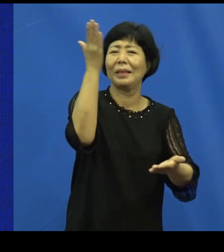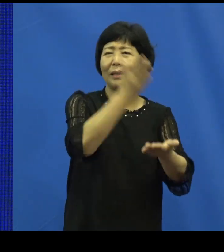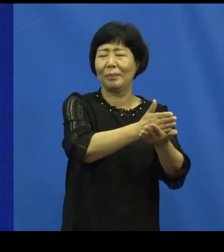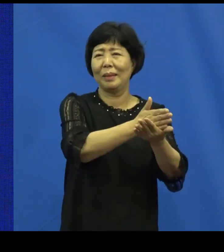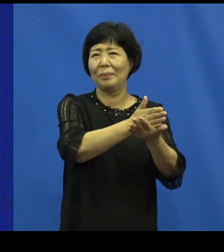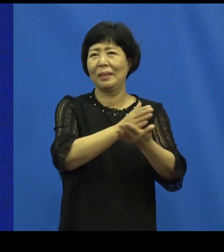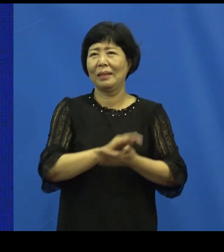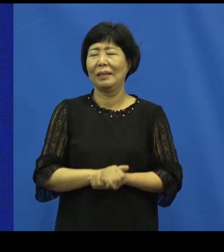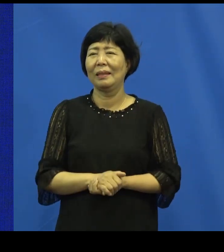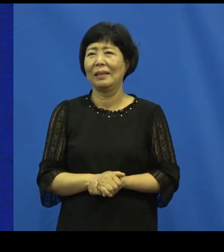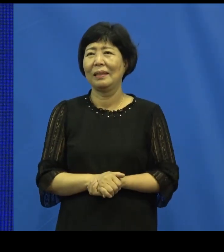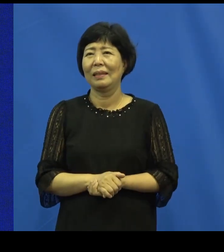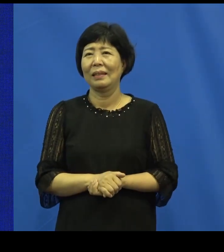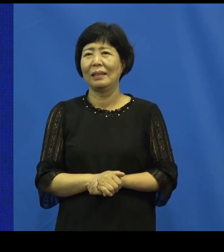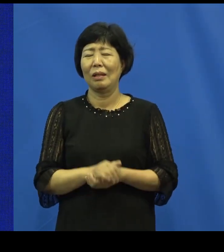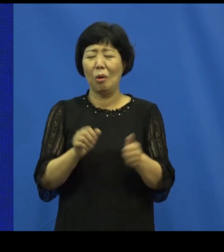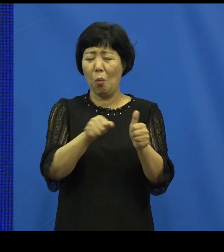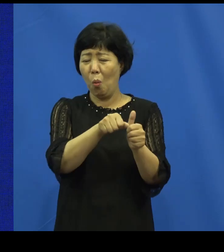왕따를 두려워하지 마세요.